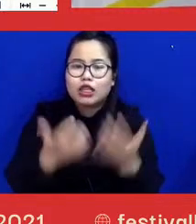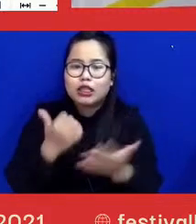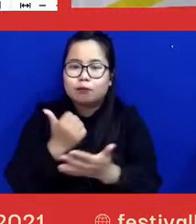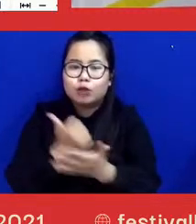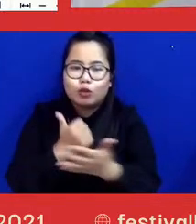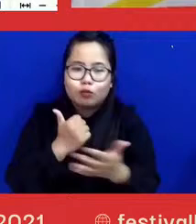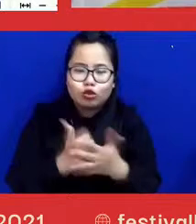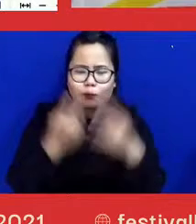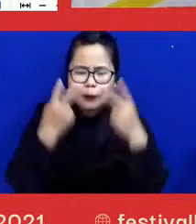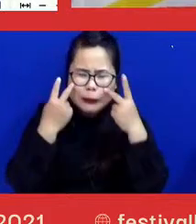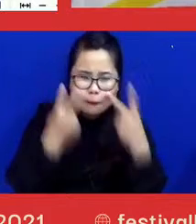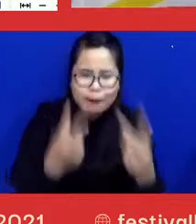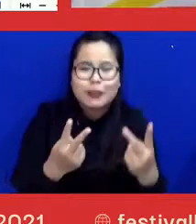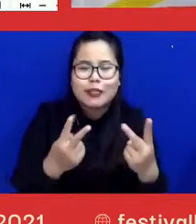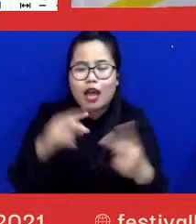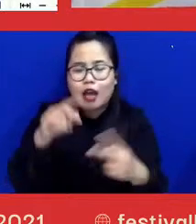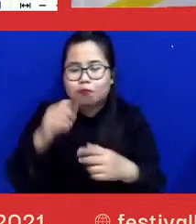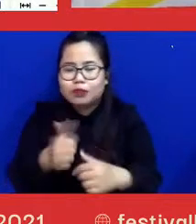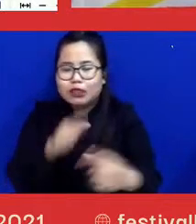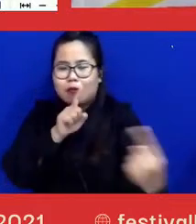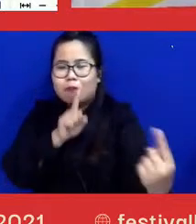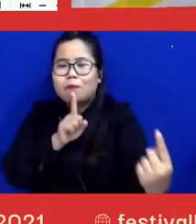mencermati dan mempertemukan